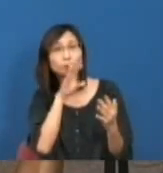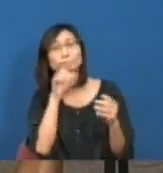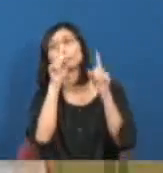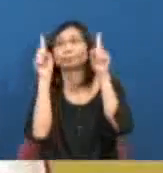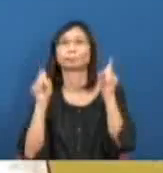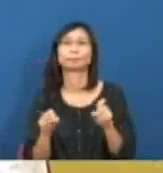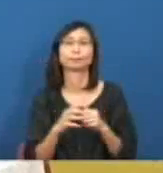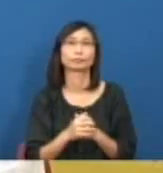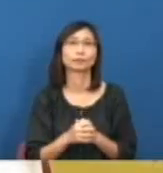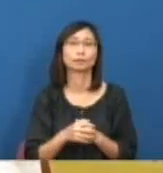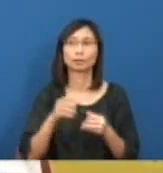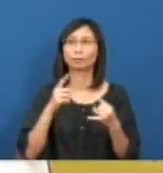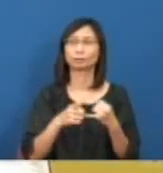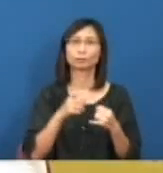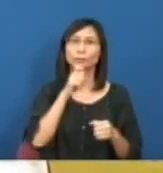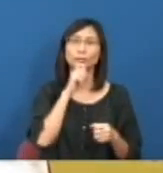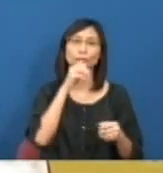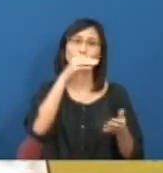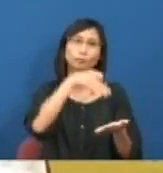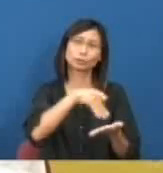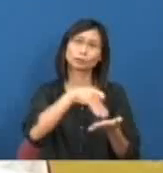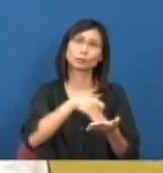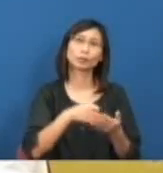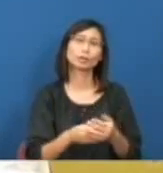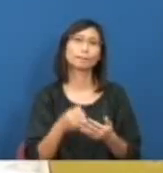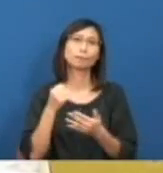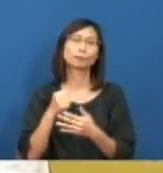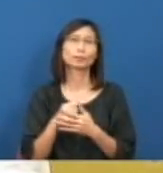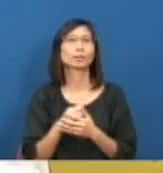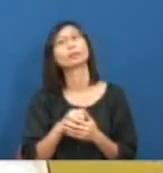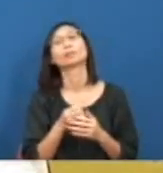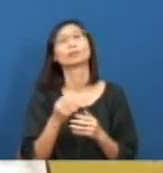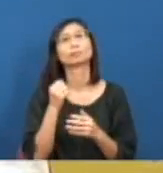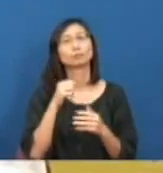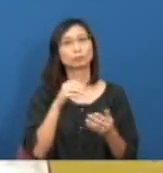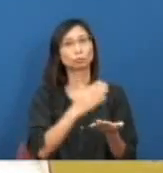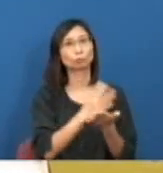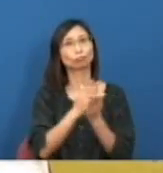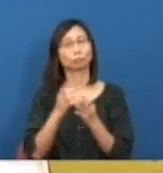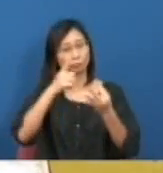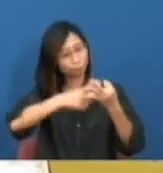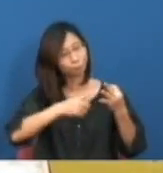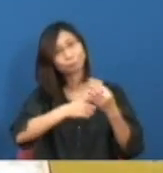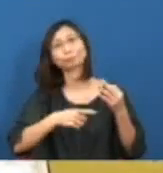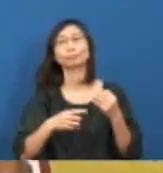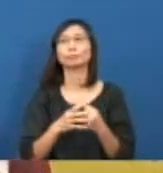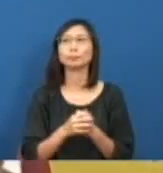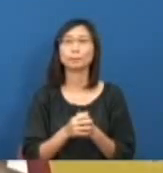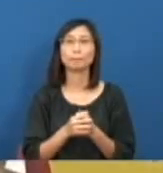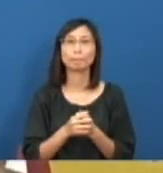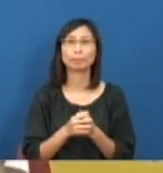係話嗰廖一元後屘都有參加反映抗暴，咁佢好敬重嗰個人。習暖輝又呢